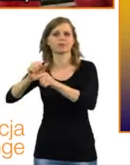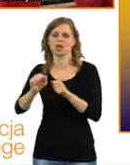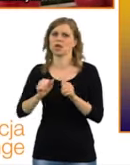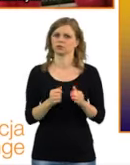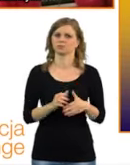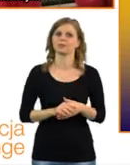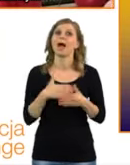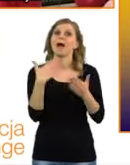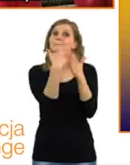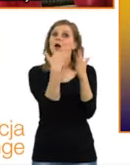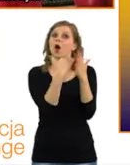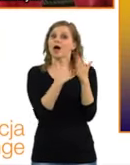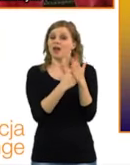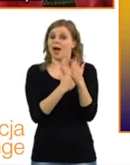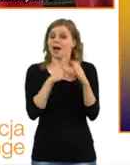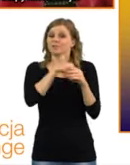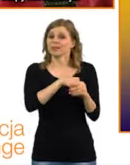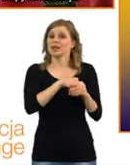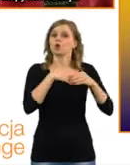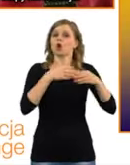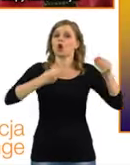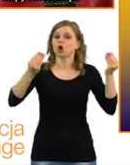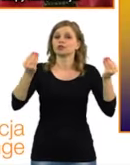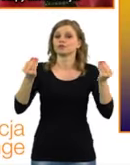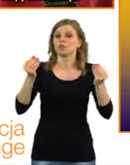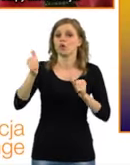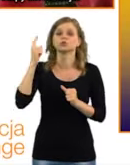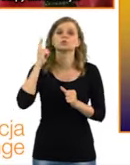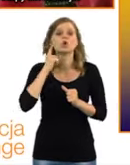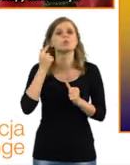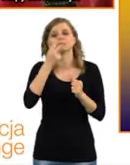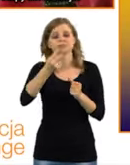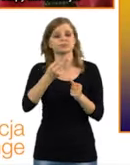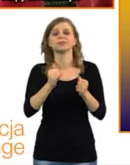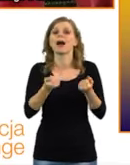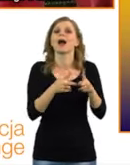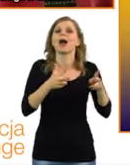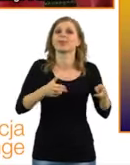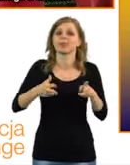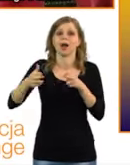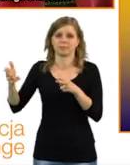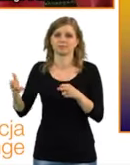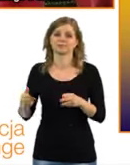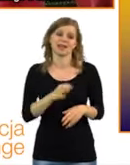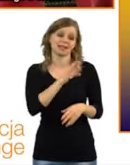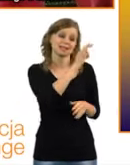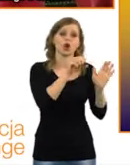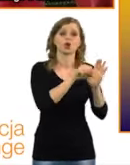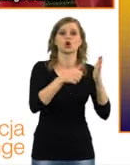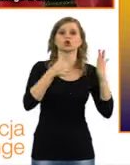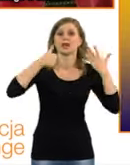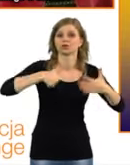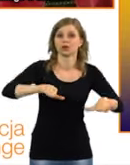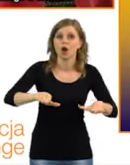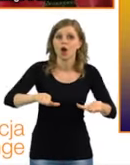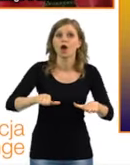W programie rozwoju funkcji słuchowych należy uwzględnić etapy ich rozwoju. I od 0 do 6 tygodnia